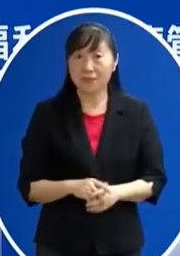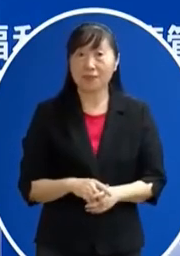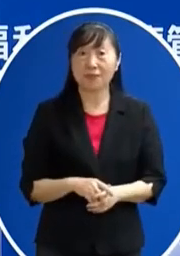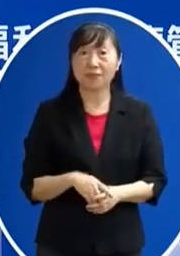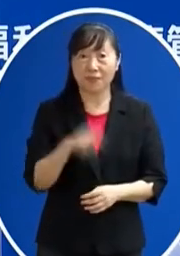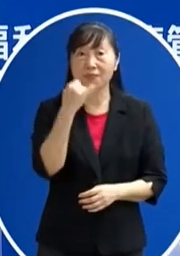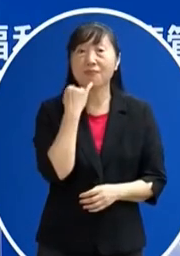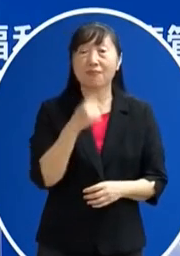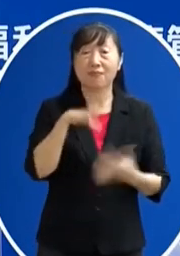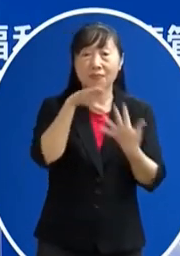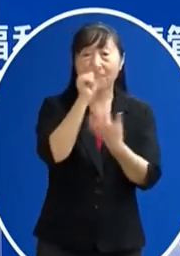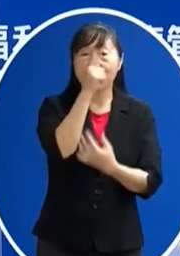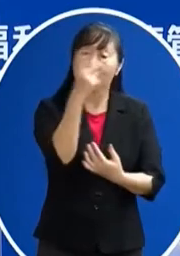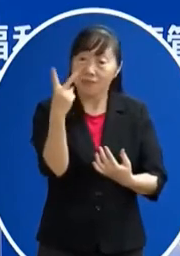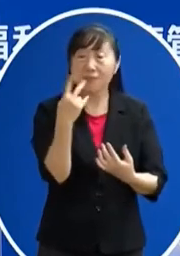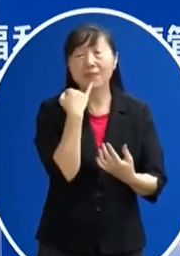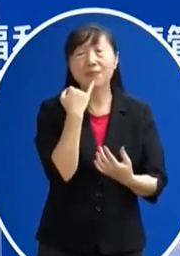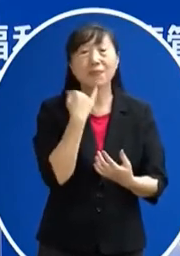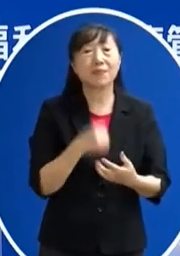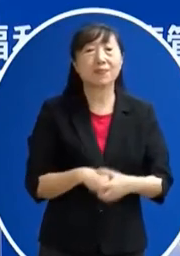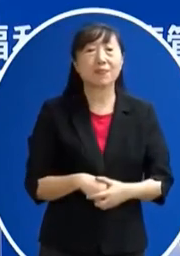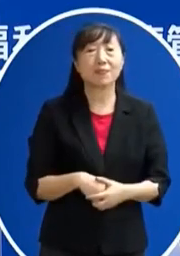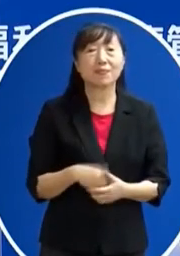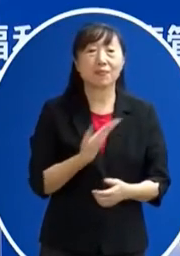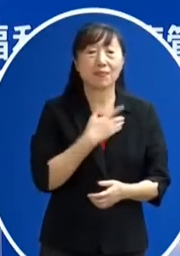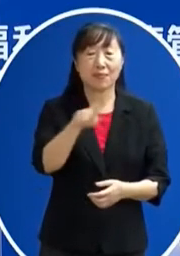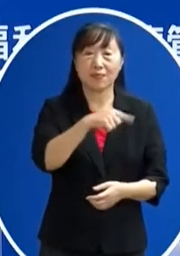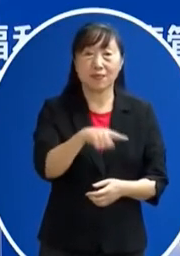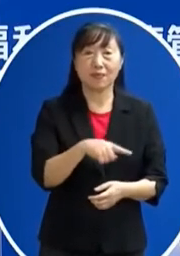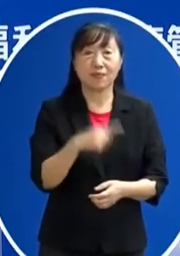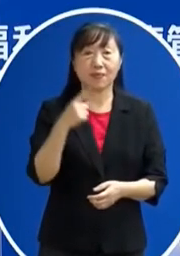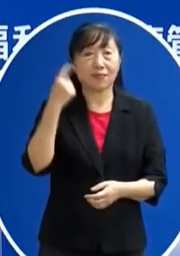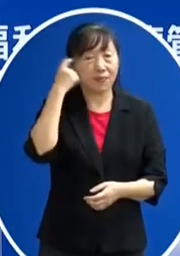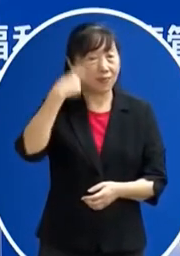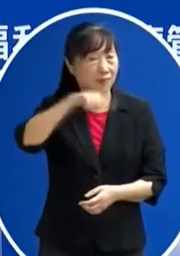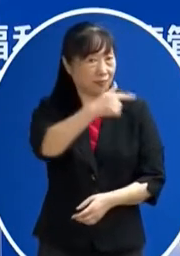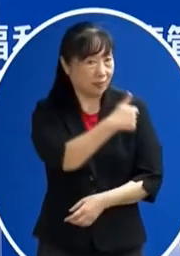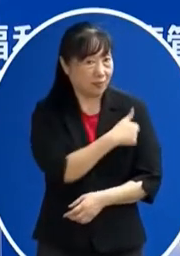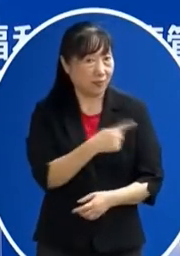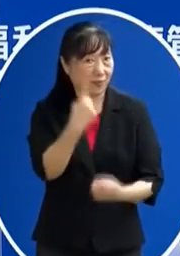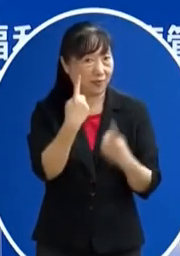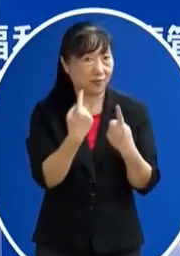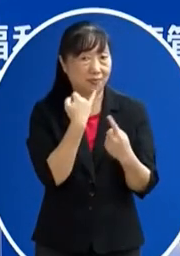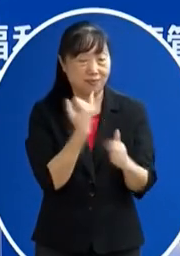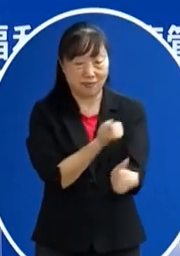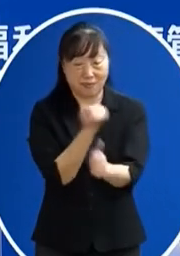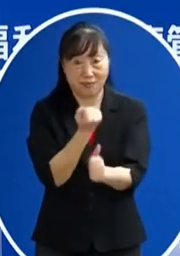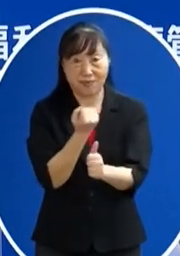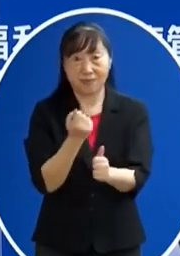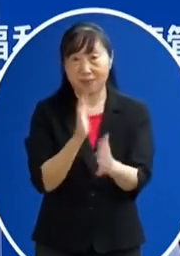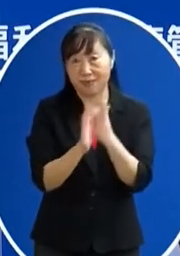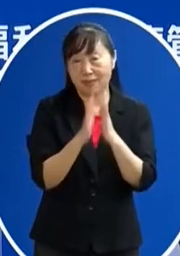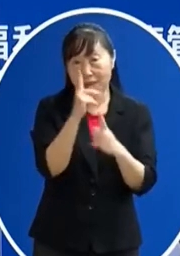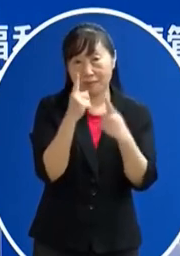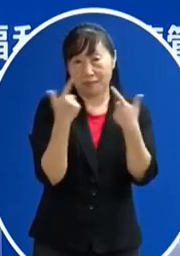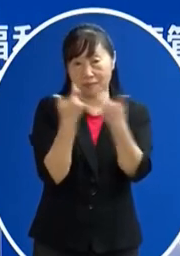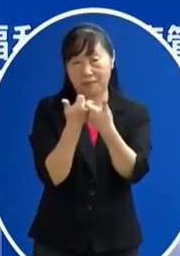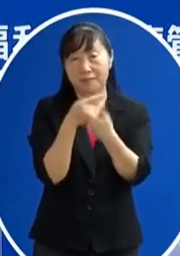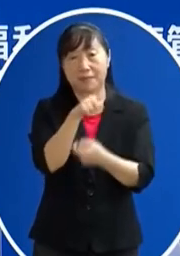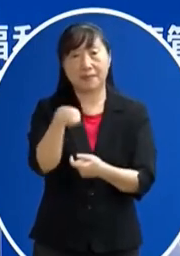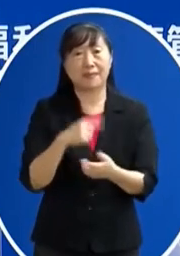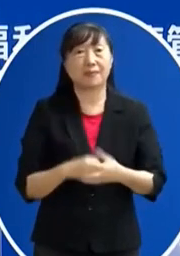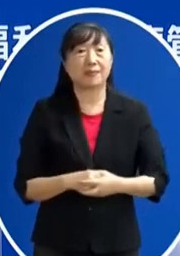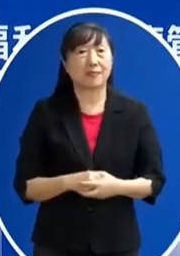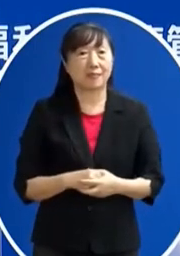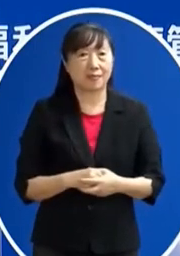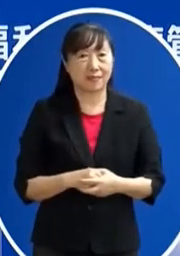以做复选，好，那这样我们对于整体大家施打的意愿比较能够掌握，那安排也会更好。那至